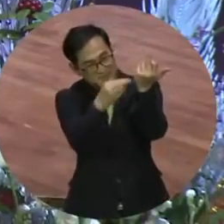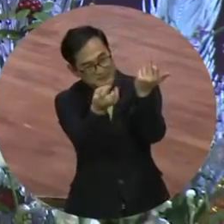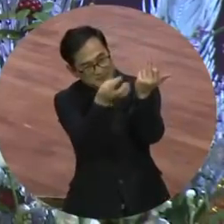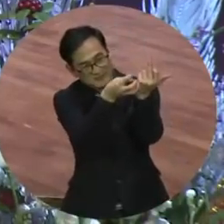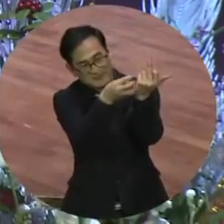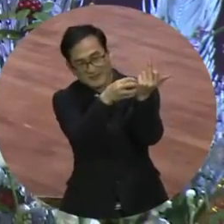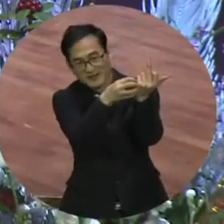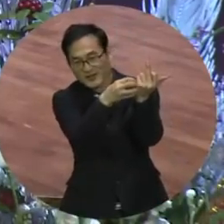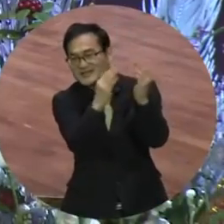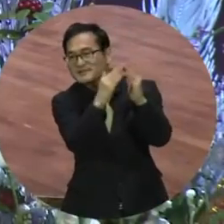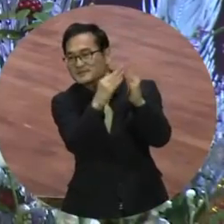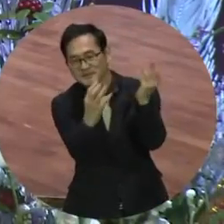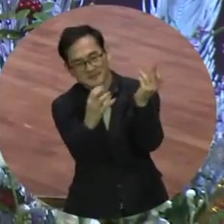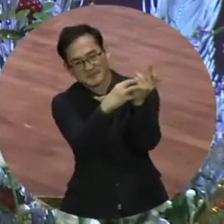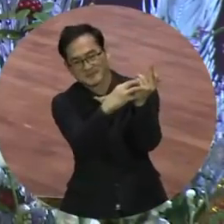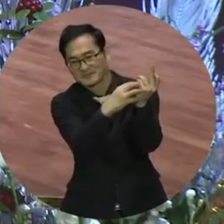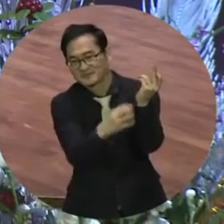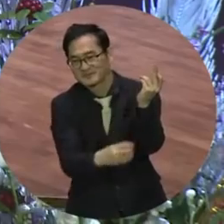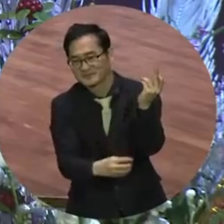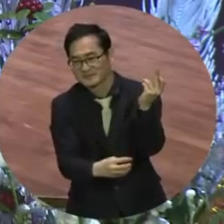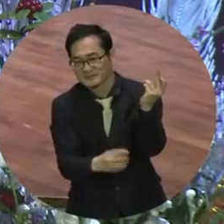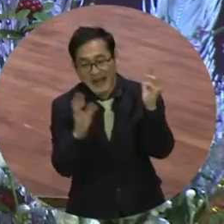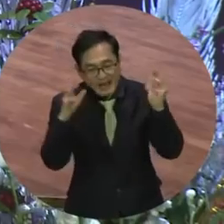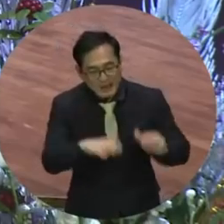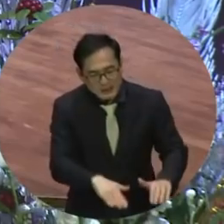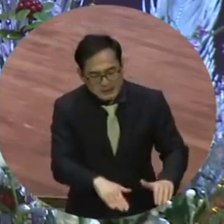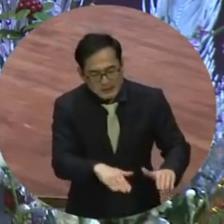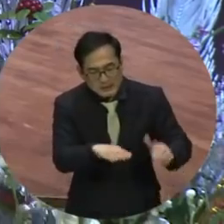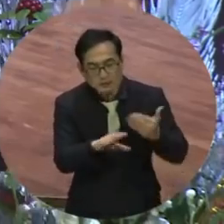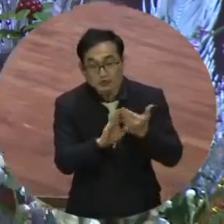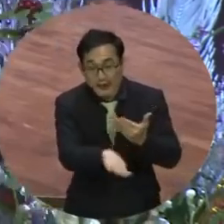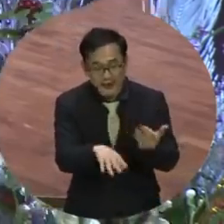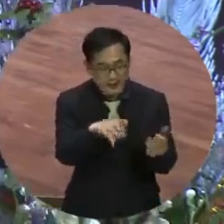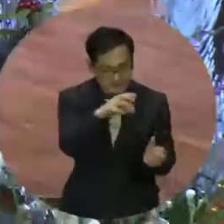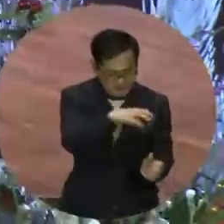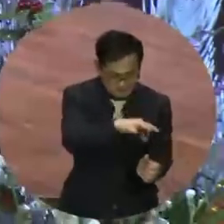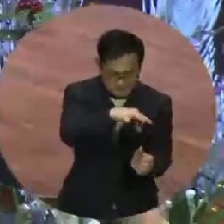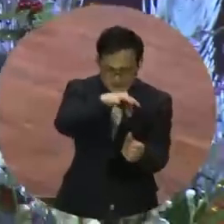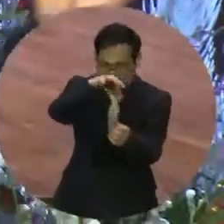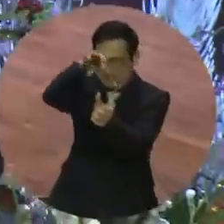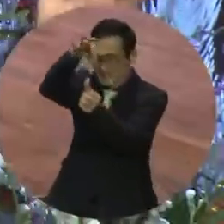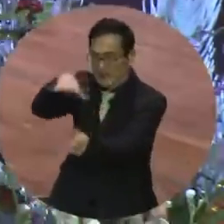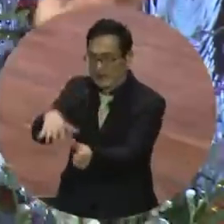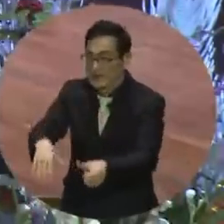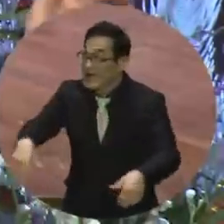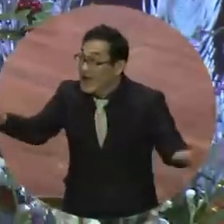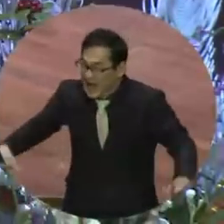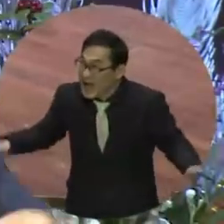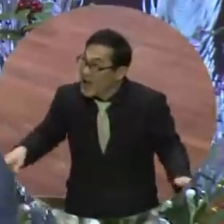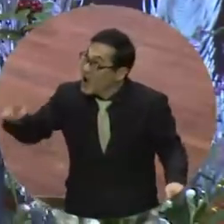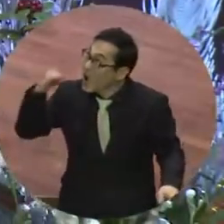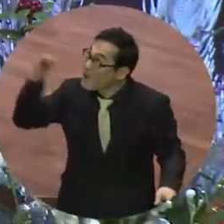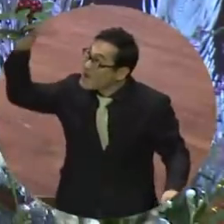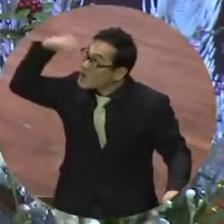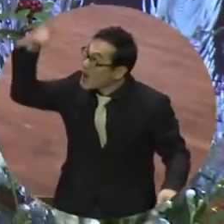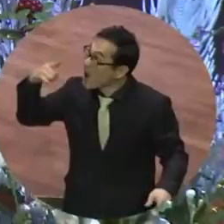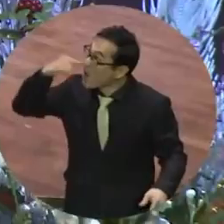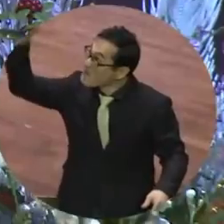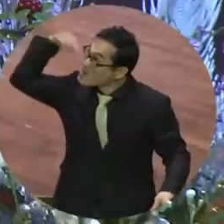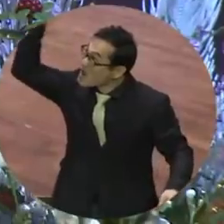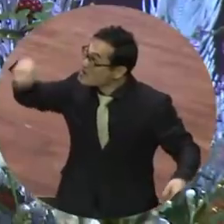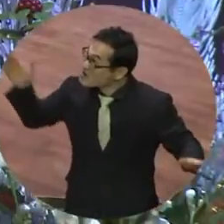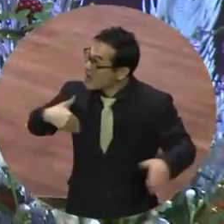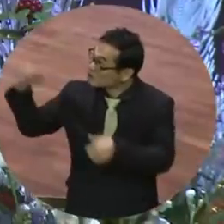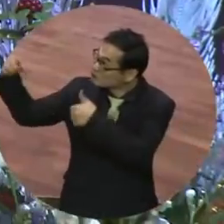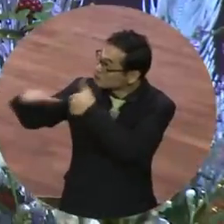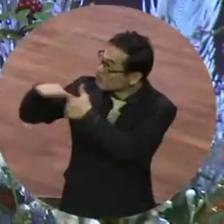새끼를 키우잖아요. 그러다가 조금은 탁 떨어뜨려요. 그럼 날개가 정말 살겠다고 엄마가 미쳤냐고 이러나 땅에 떨어